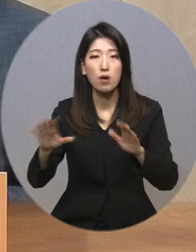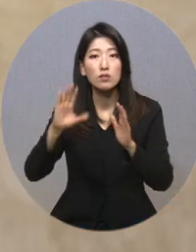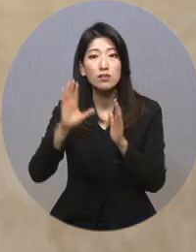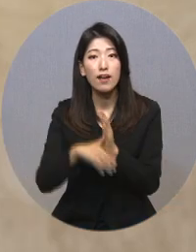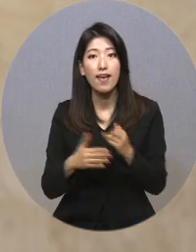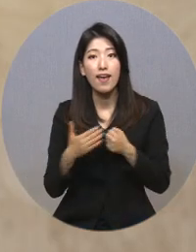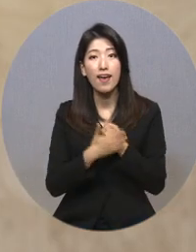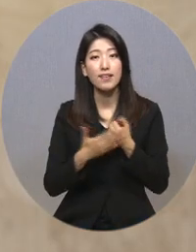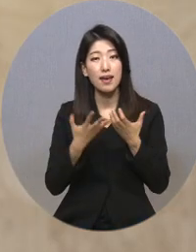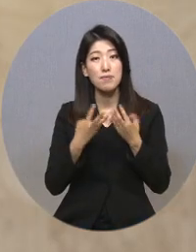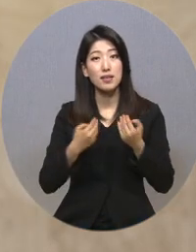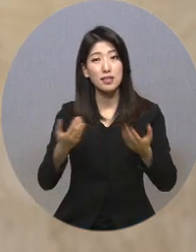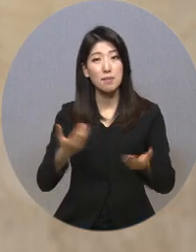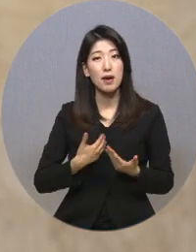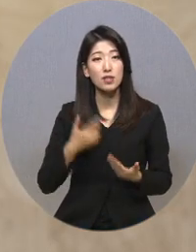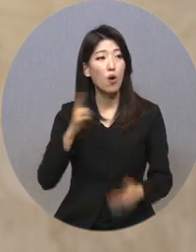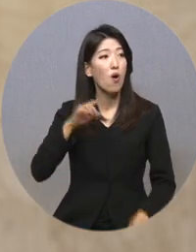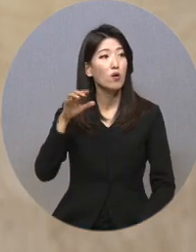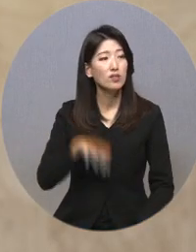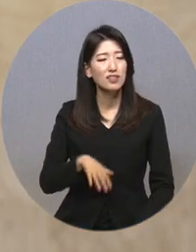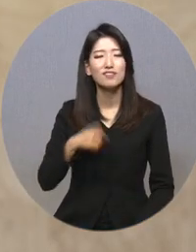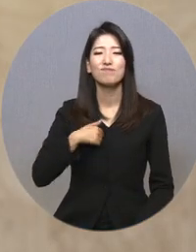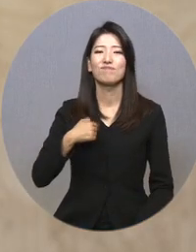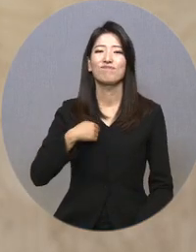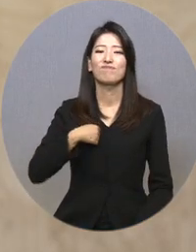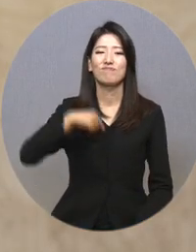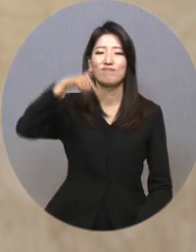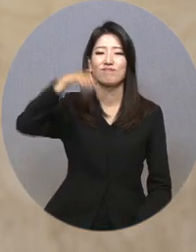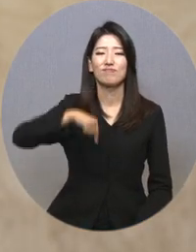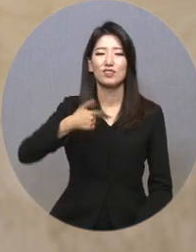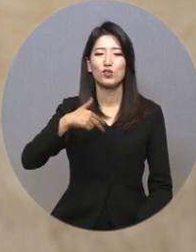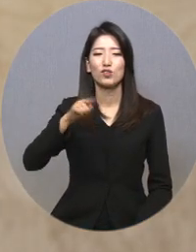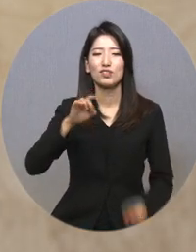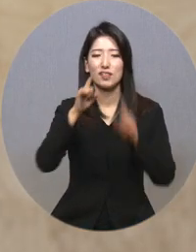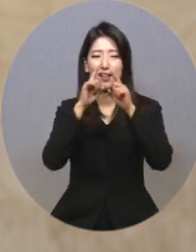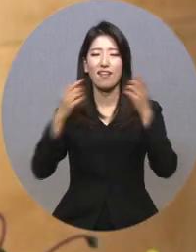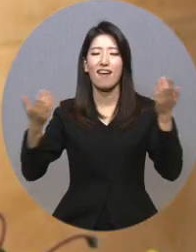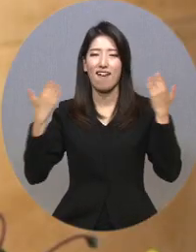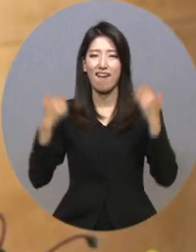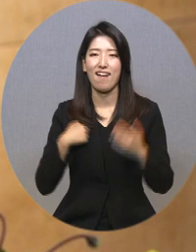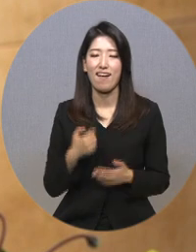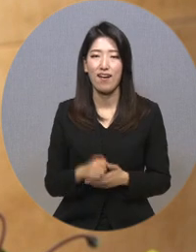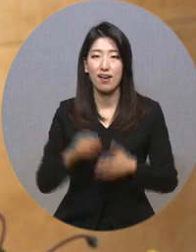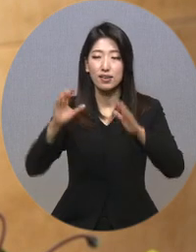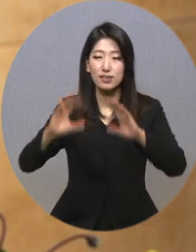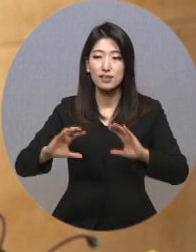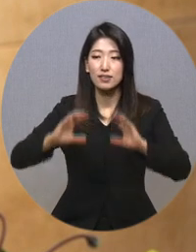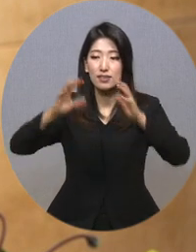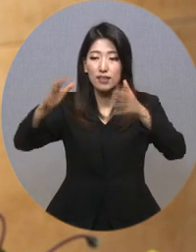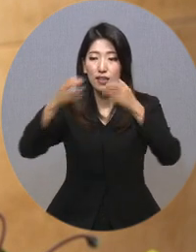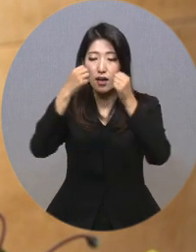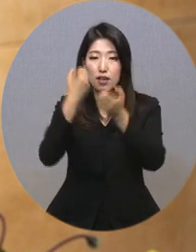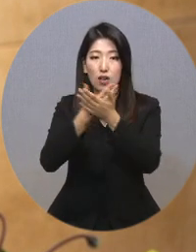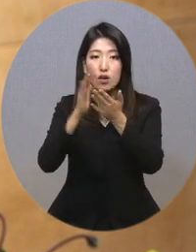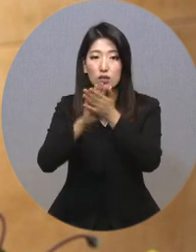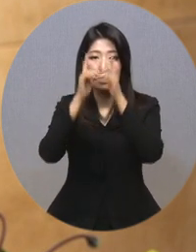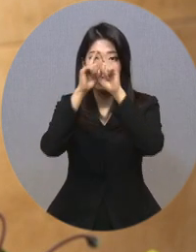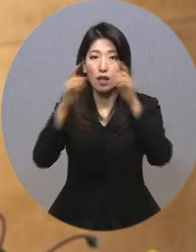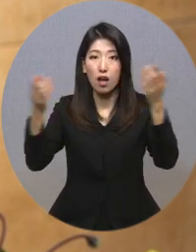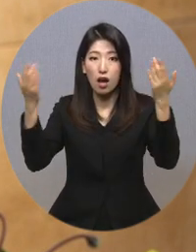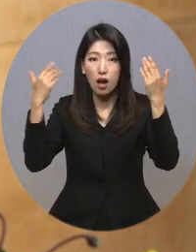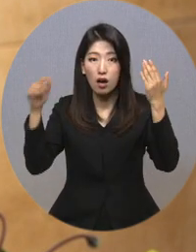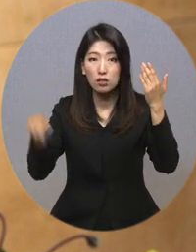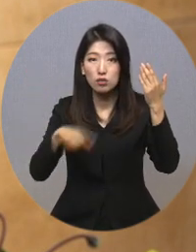군장대학입니다. 아. 코로나 시점에 아까 저 세계 핵심 대학 랭킹을 매기기 시작했고요. 네네. 전 세계. 네, 그렇죠. 예, 45위였습니다.